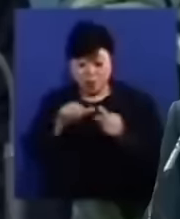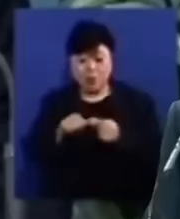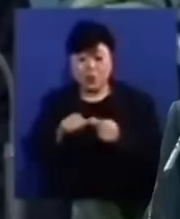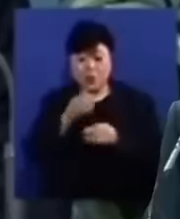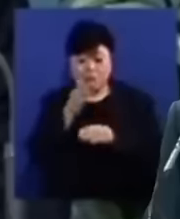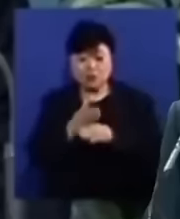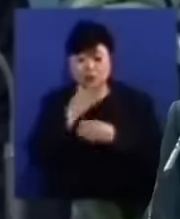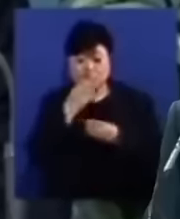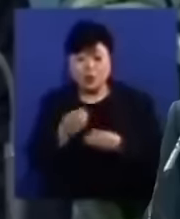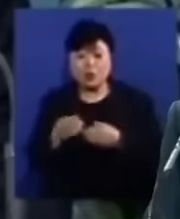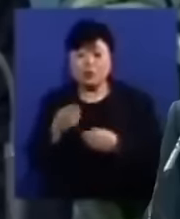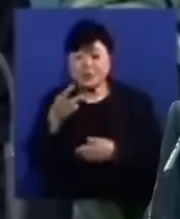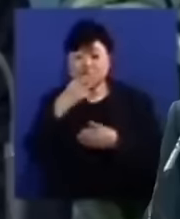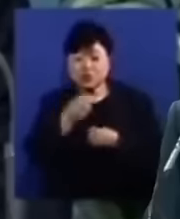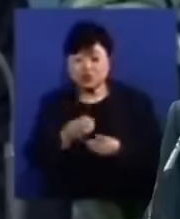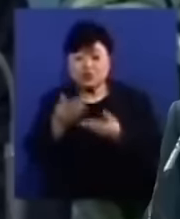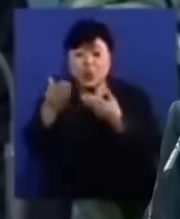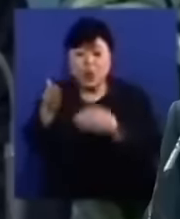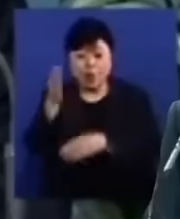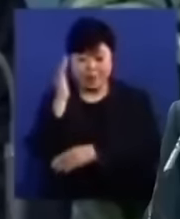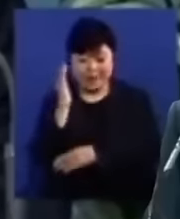여러 가지 말씀을